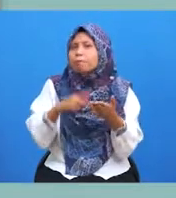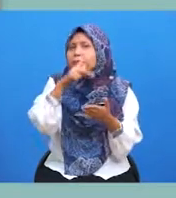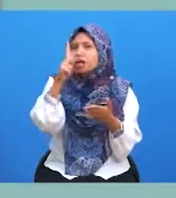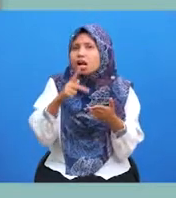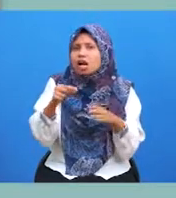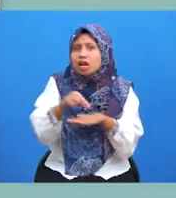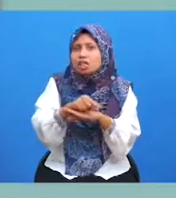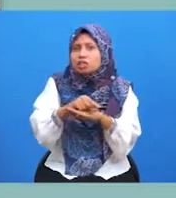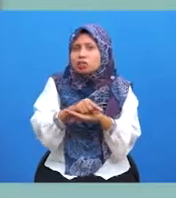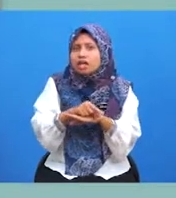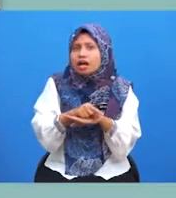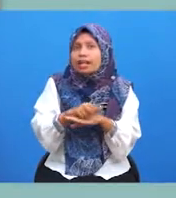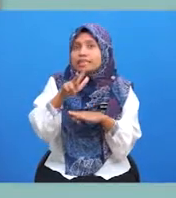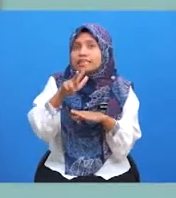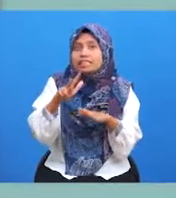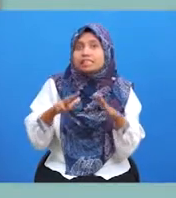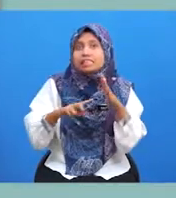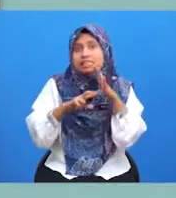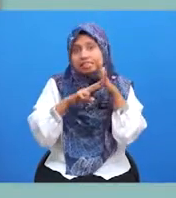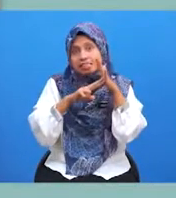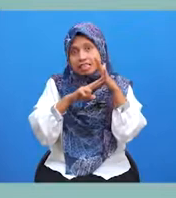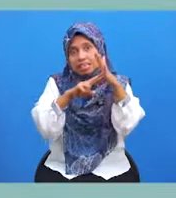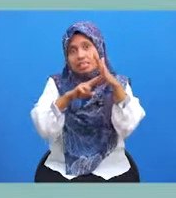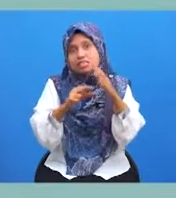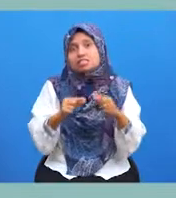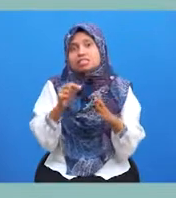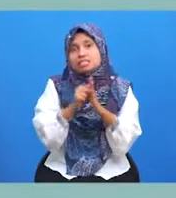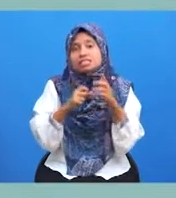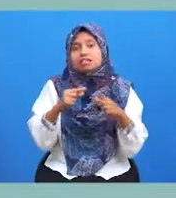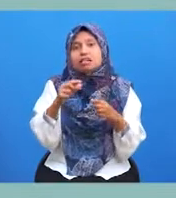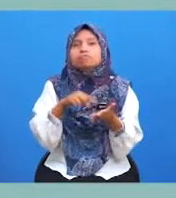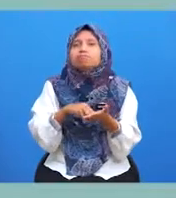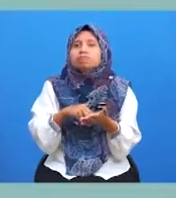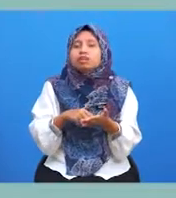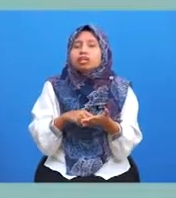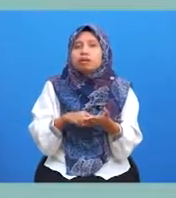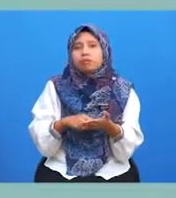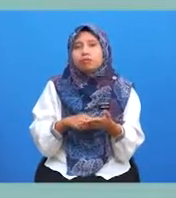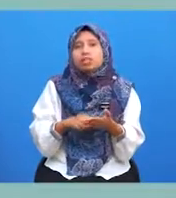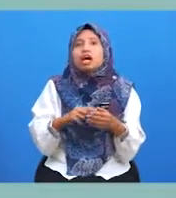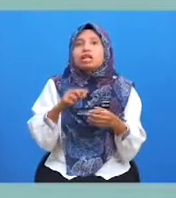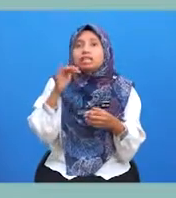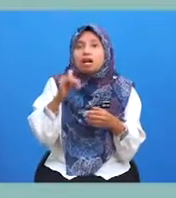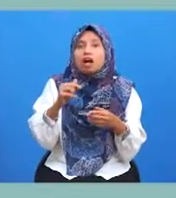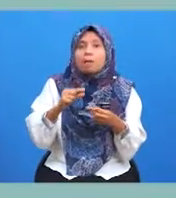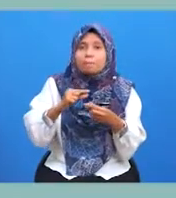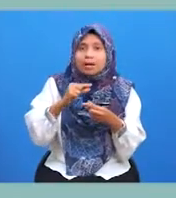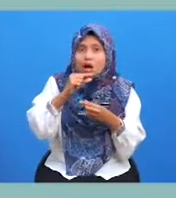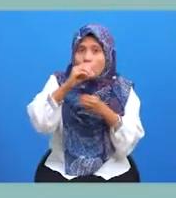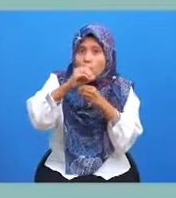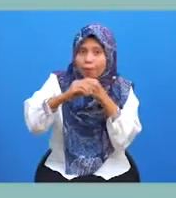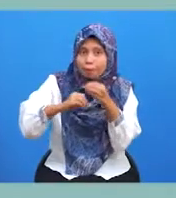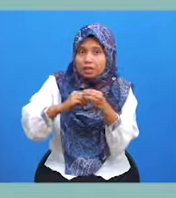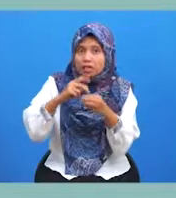kegunaan tiga satelit segerak ini? Tiga satelit segerak yang mengorbit khatulistiwa